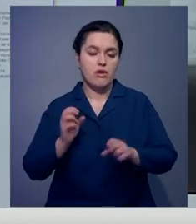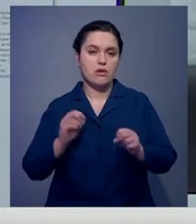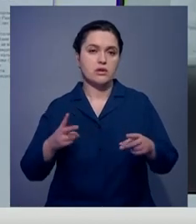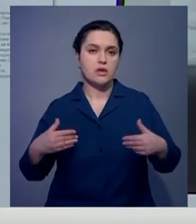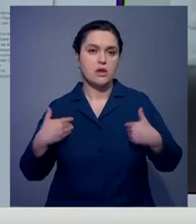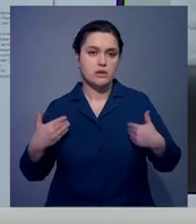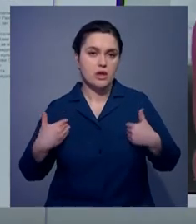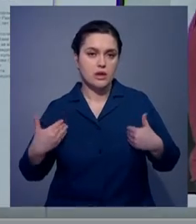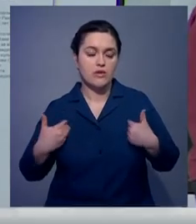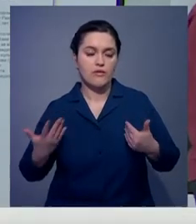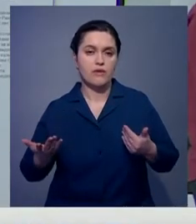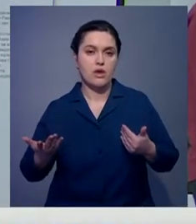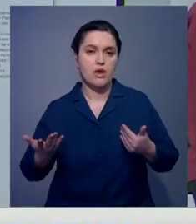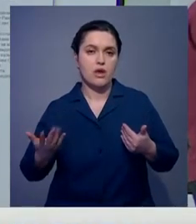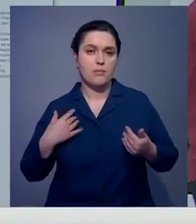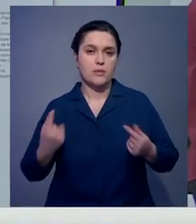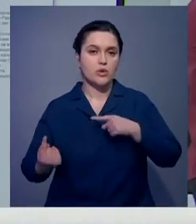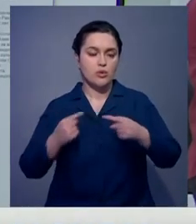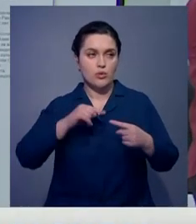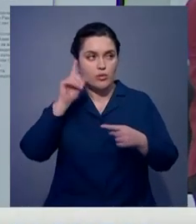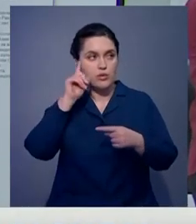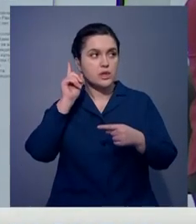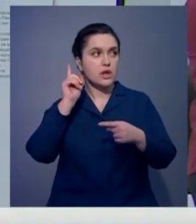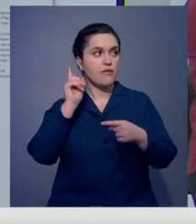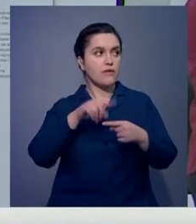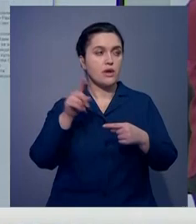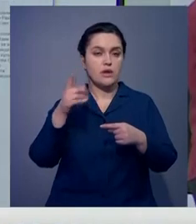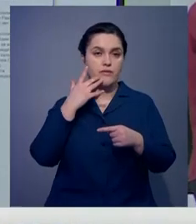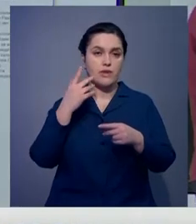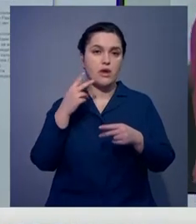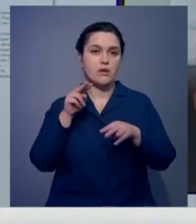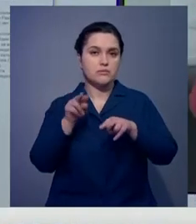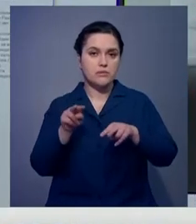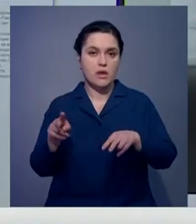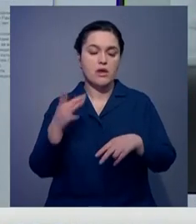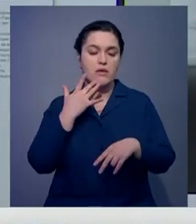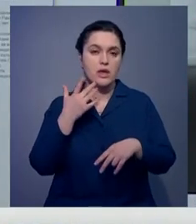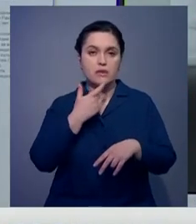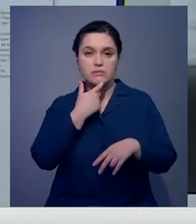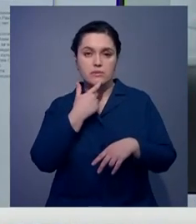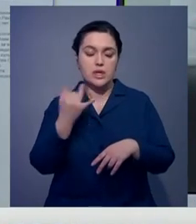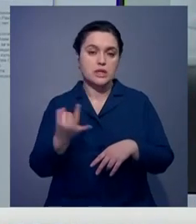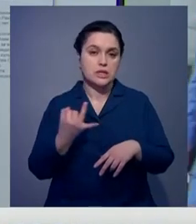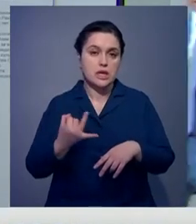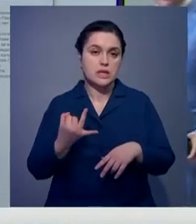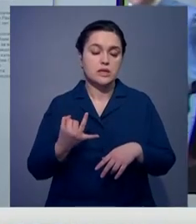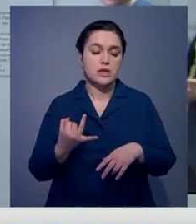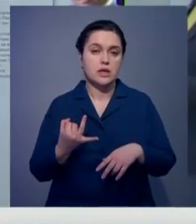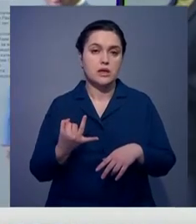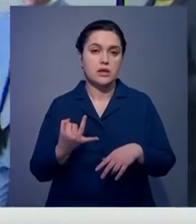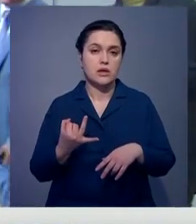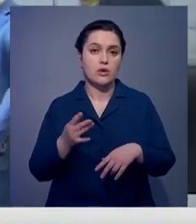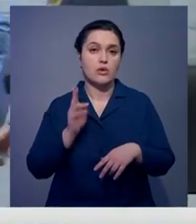когда мы друг с другом узнавали друг друга, потому что они наблюдательные, они любопытные животные, и для них тоже интересно, кто